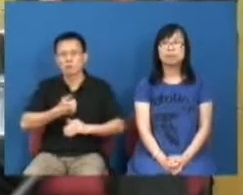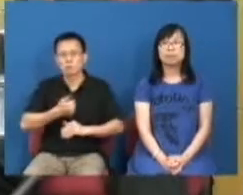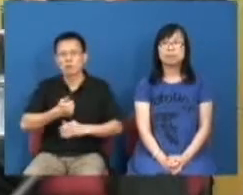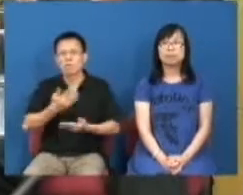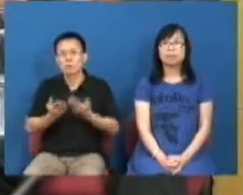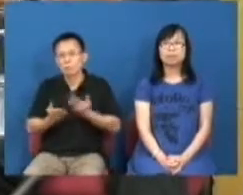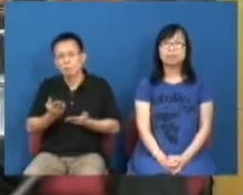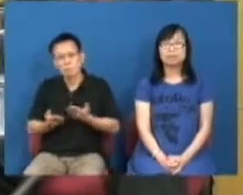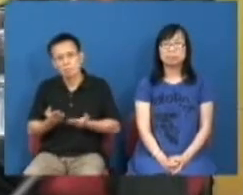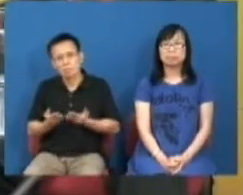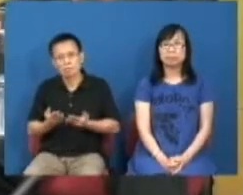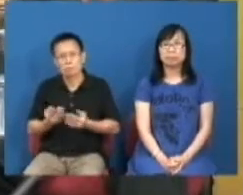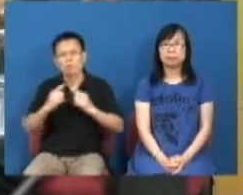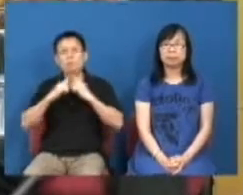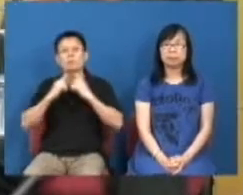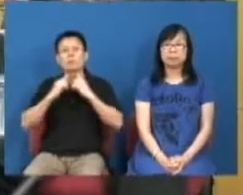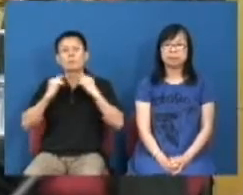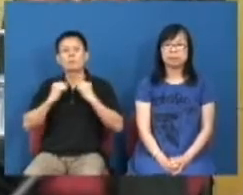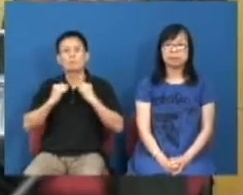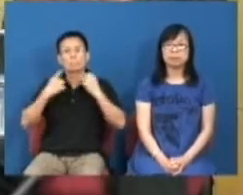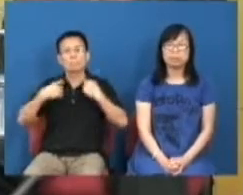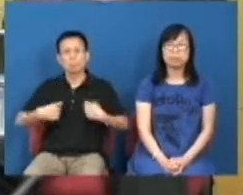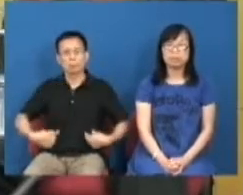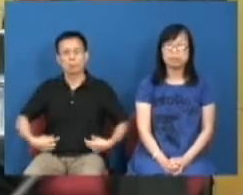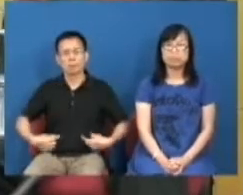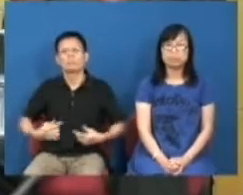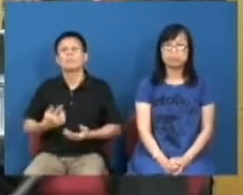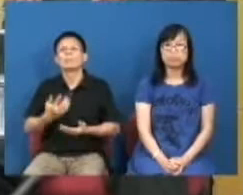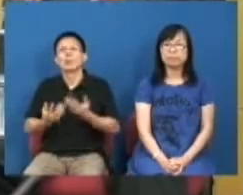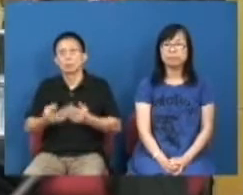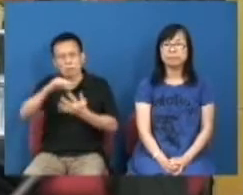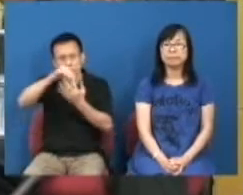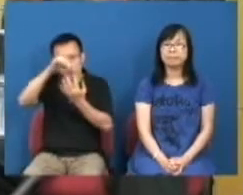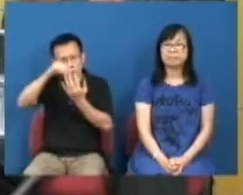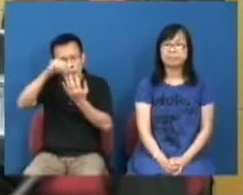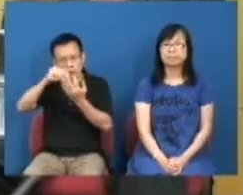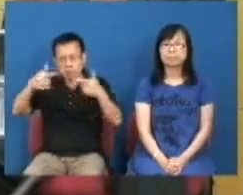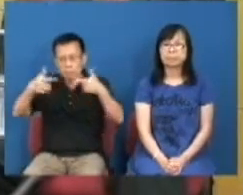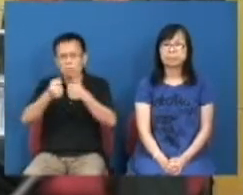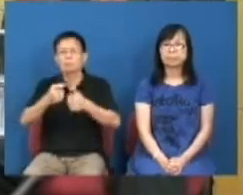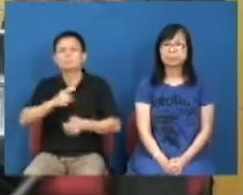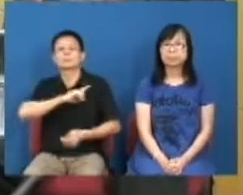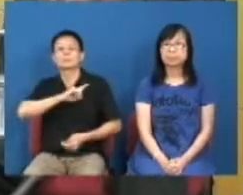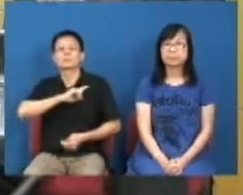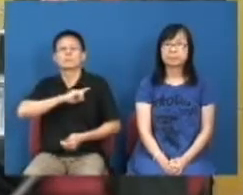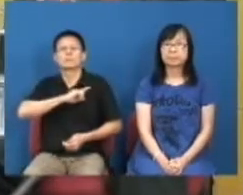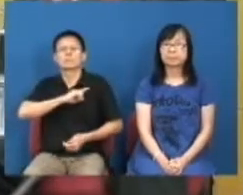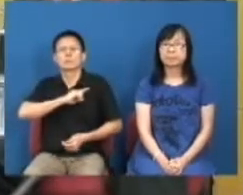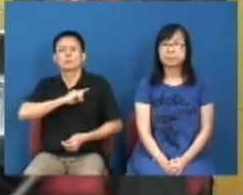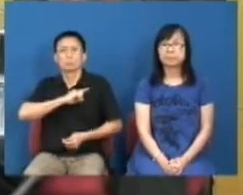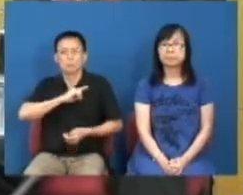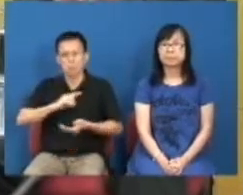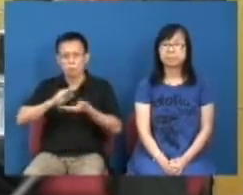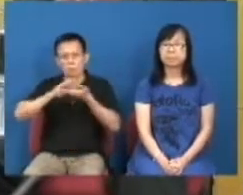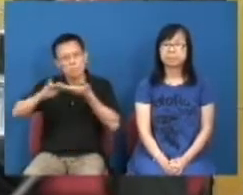啲係牧師咁諸如此類。咁嗰啲人就會選擇適合自己嗰啲，好明顯